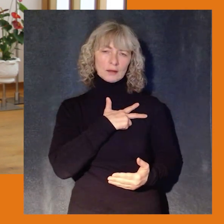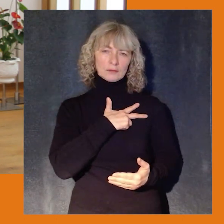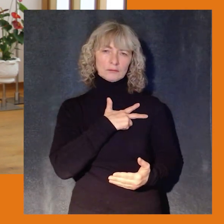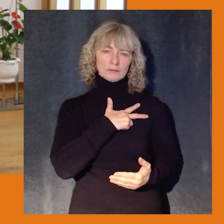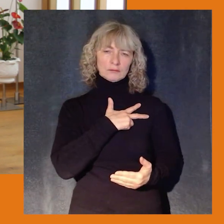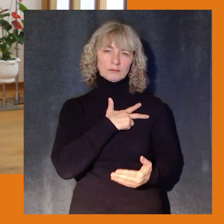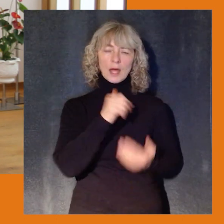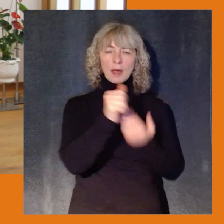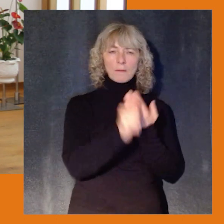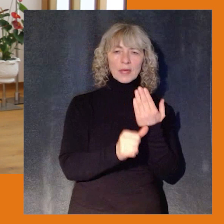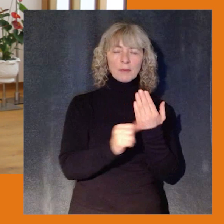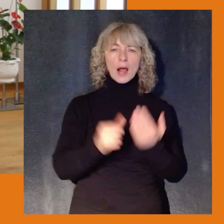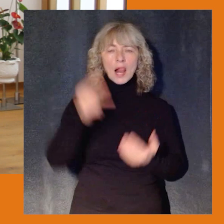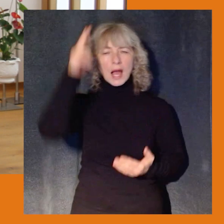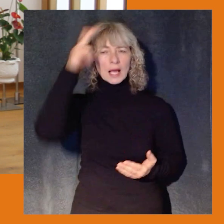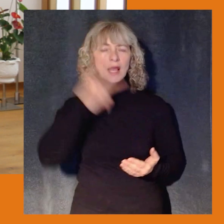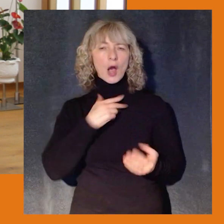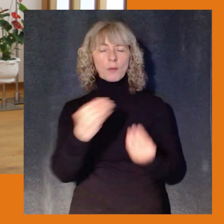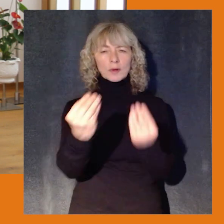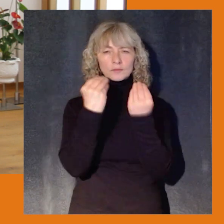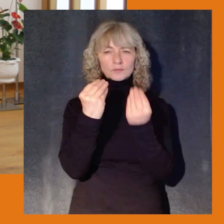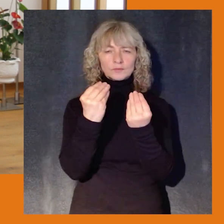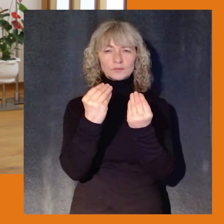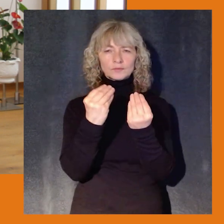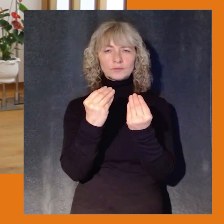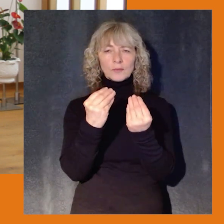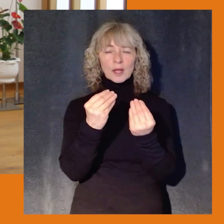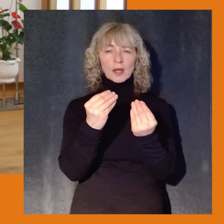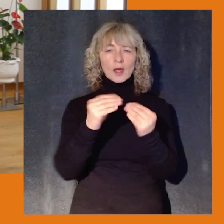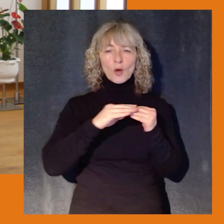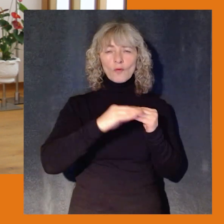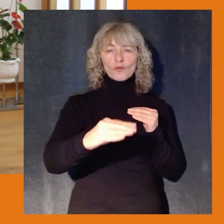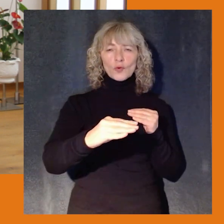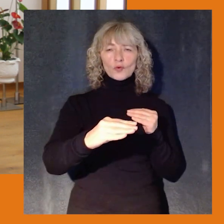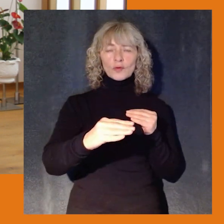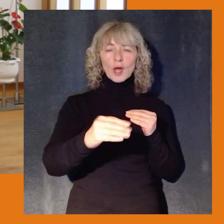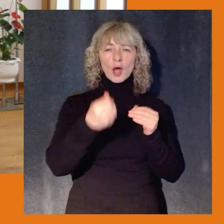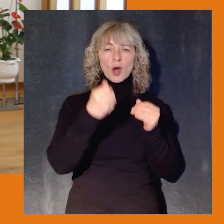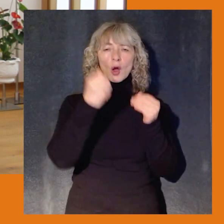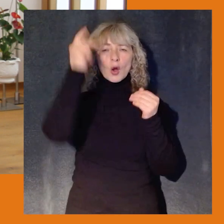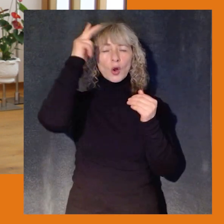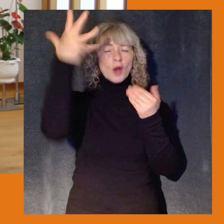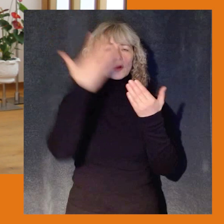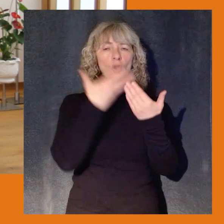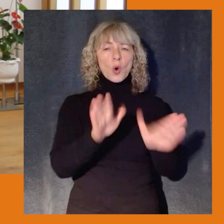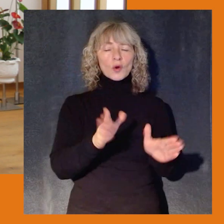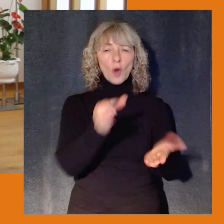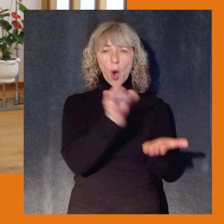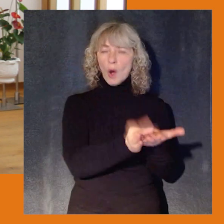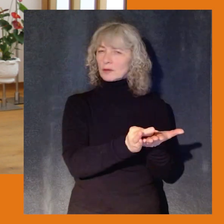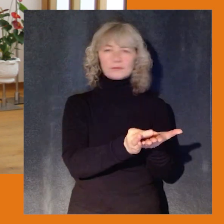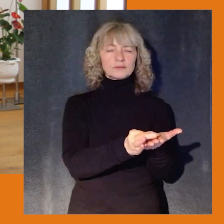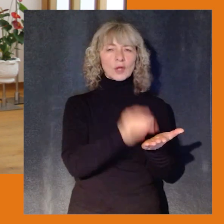Bibel und Glaube lehren uns, die Wüste ist kein gottloser Ort, sondern